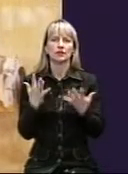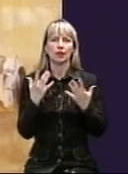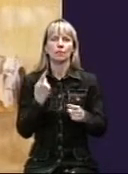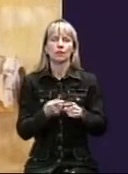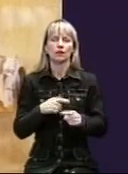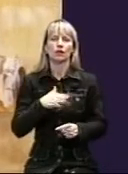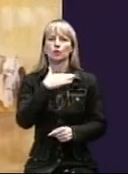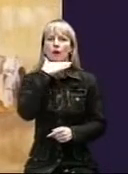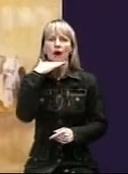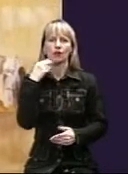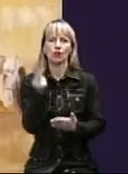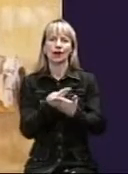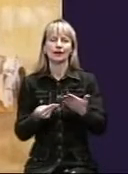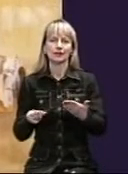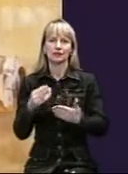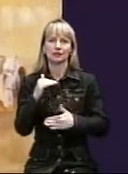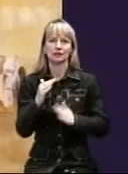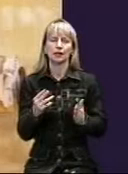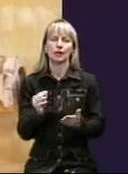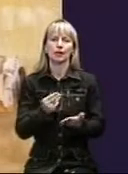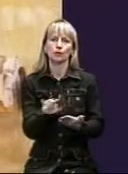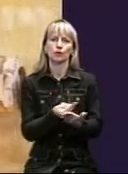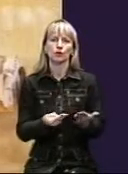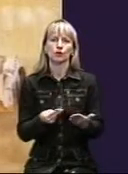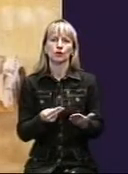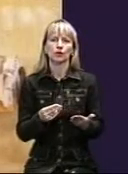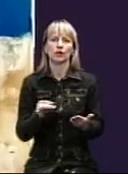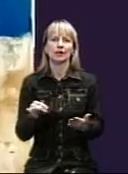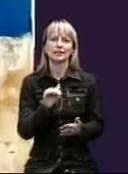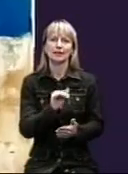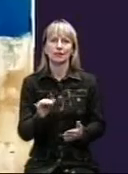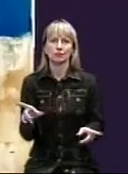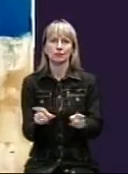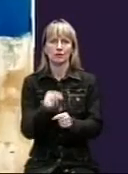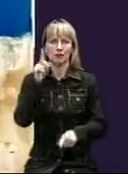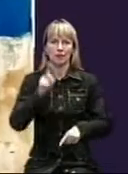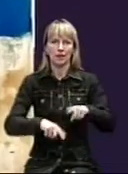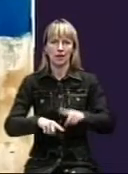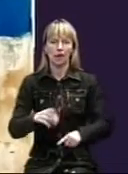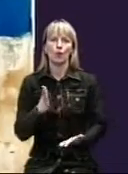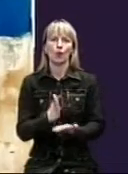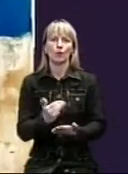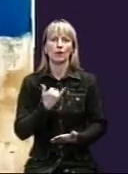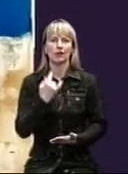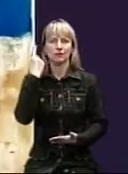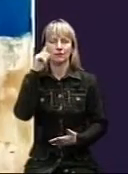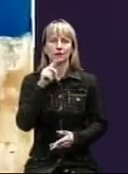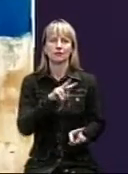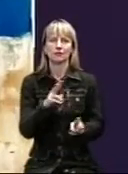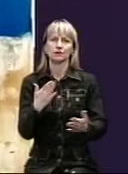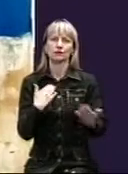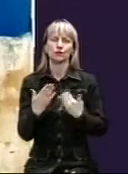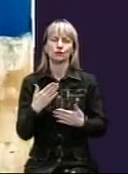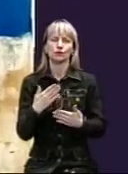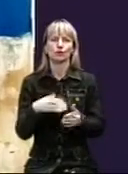дуже багато картин пишу саме з діти з батьками. Потім в мене є ідеалізація стосунків.